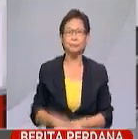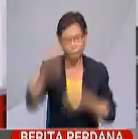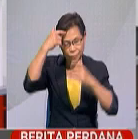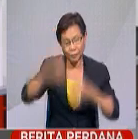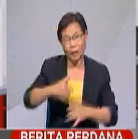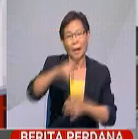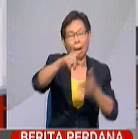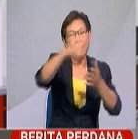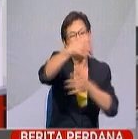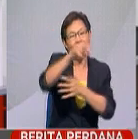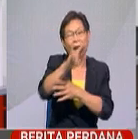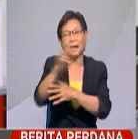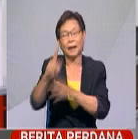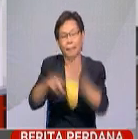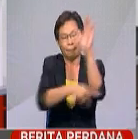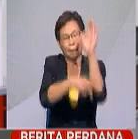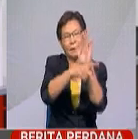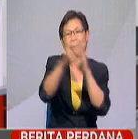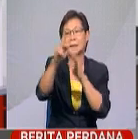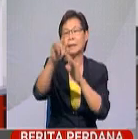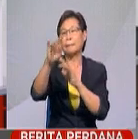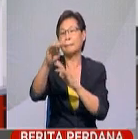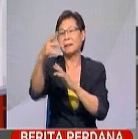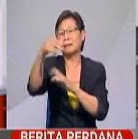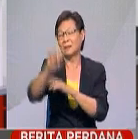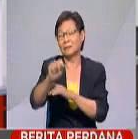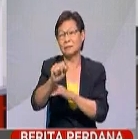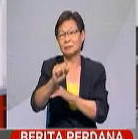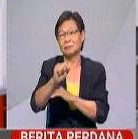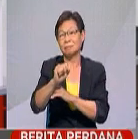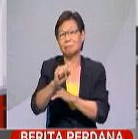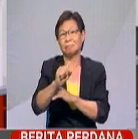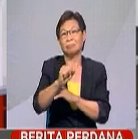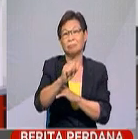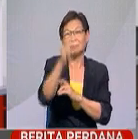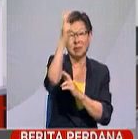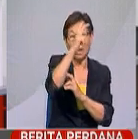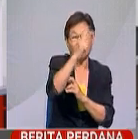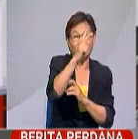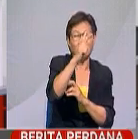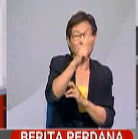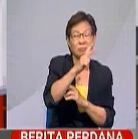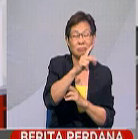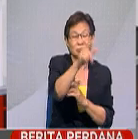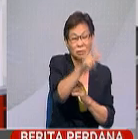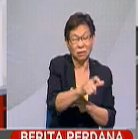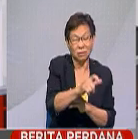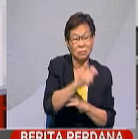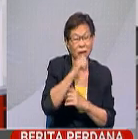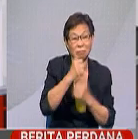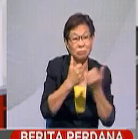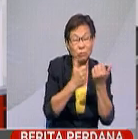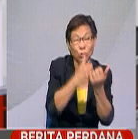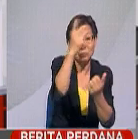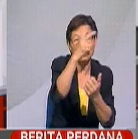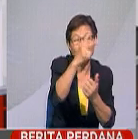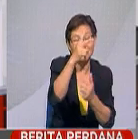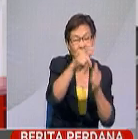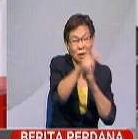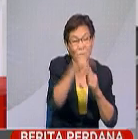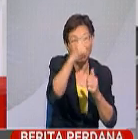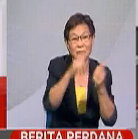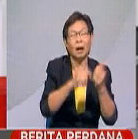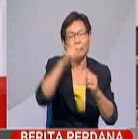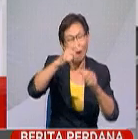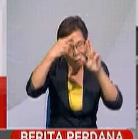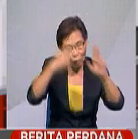Keputusan pilihan raya kecil Parlimen Kimanis semalam yang tidak memihak kepada calon kerajaan harus dihormati. Jelas Timbalan Perdana Menteri Datuk